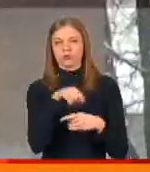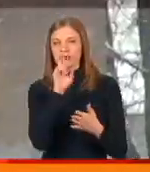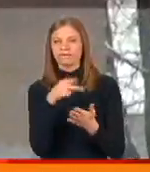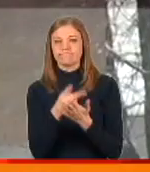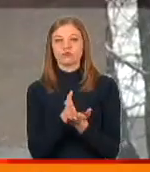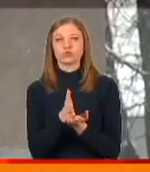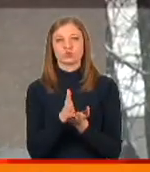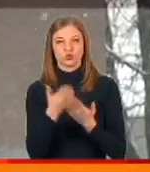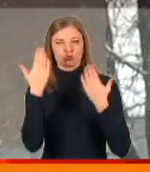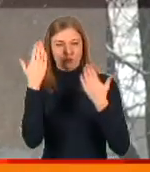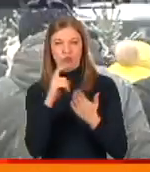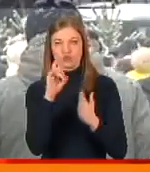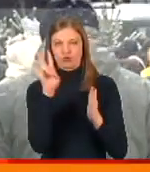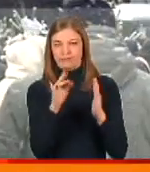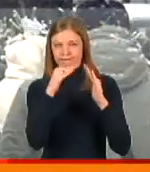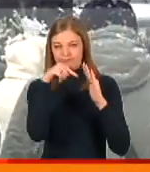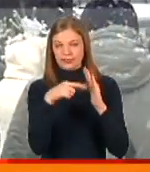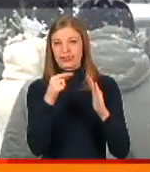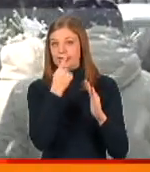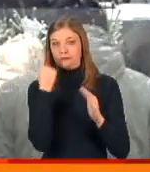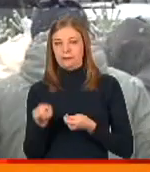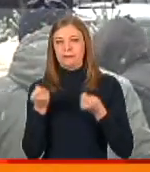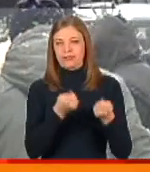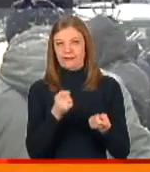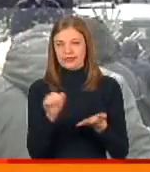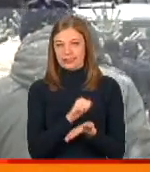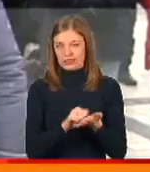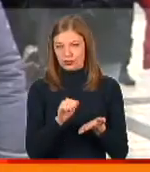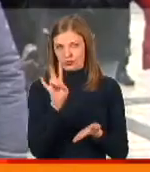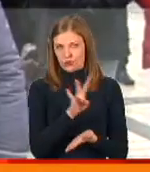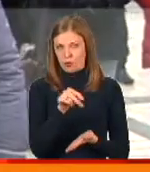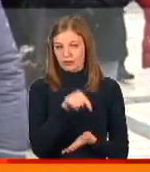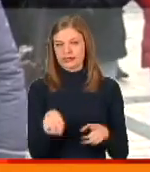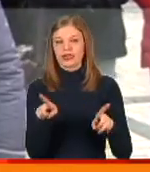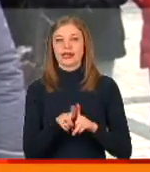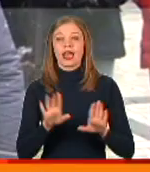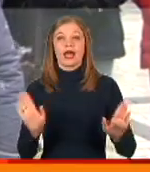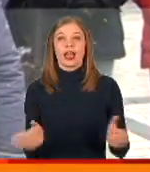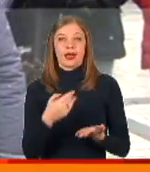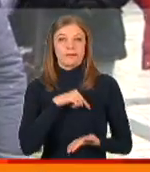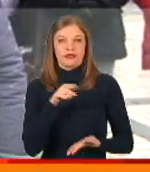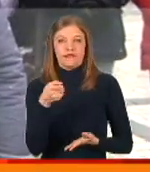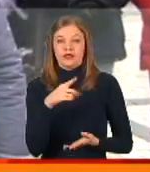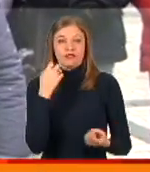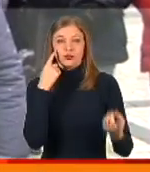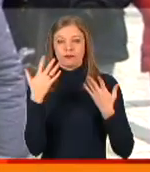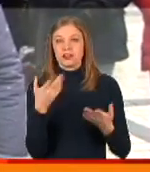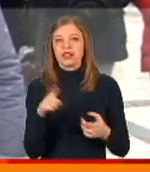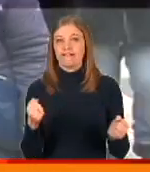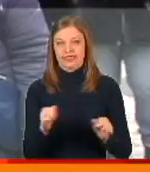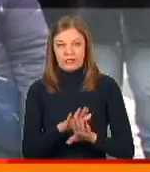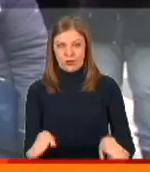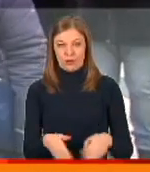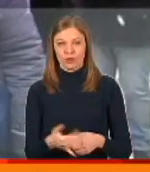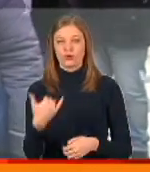транслюють службу Божу із Софії, куди напередодні привезли Томас. Це таке піднесення, ви не уявляєте, навіть і не холодно.